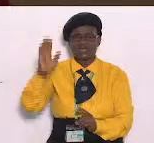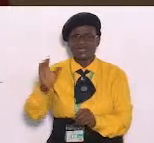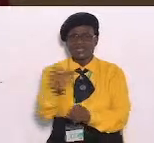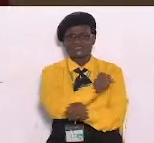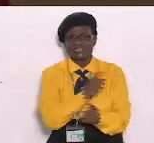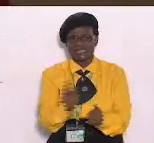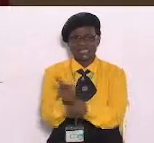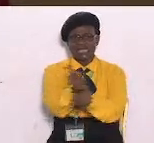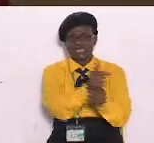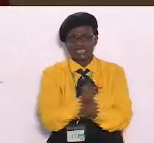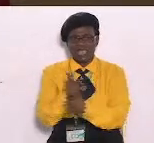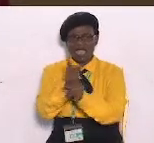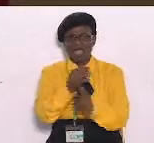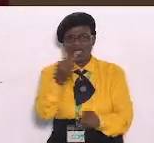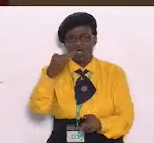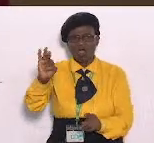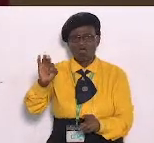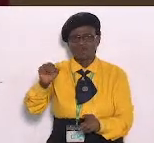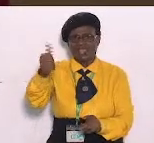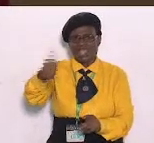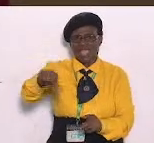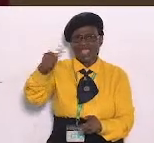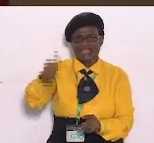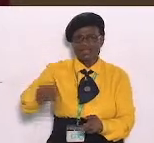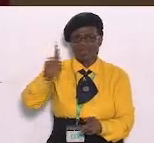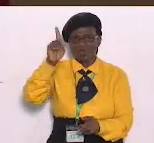lui il prendra